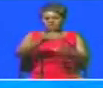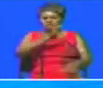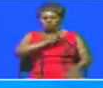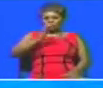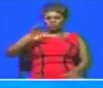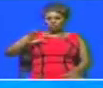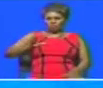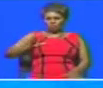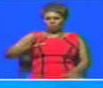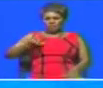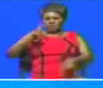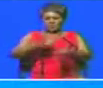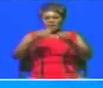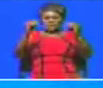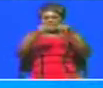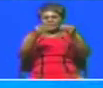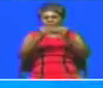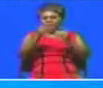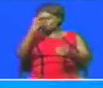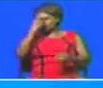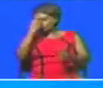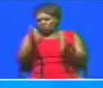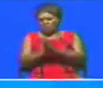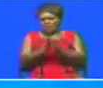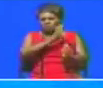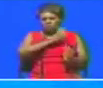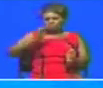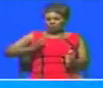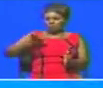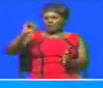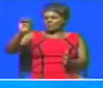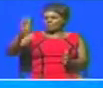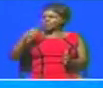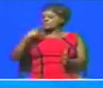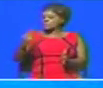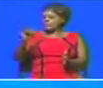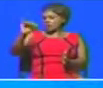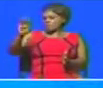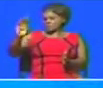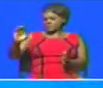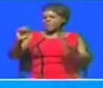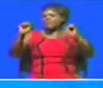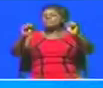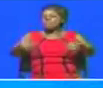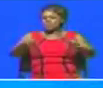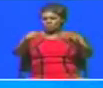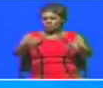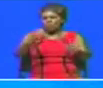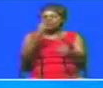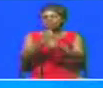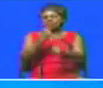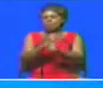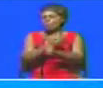IEBC. Kwenye kikao kati ya naibu wa rais William Ruto na makamishna wa IEBC, chama hicho kimesema IEBC ina uwezo wa kufanya kazi